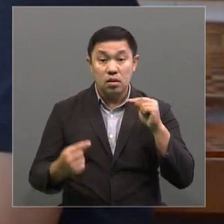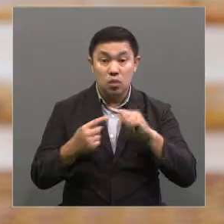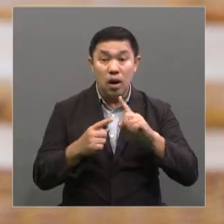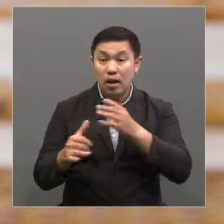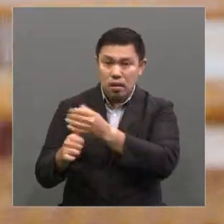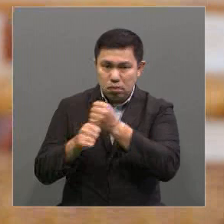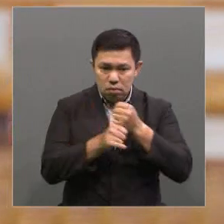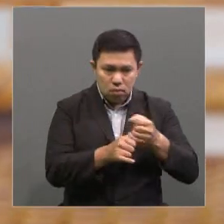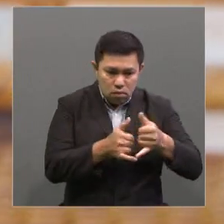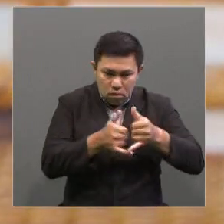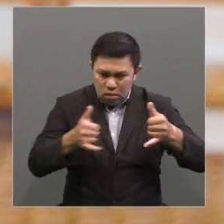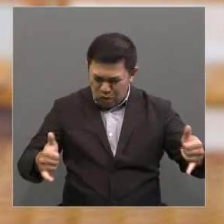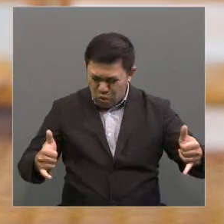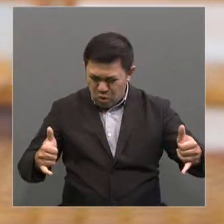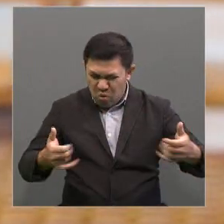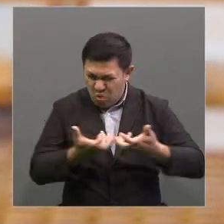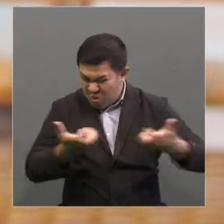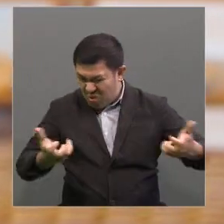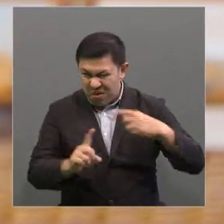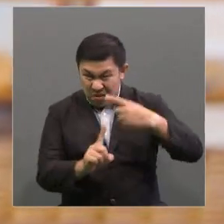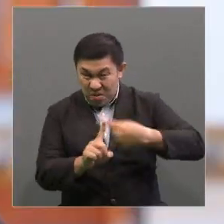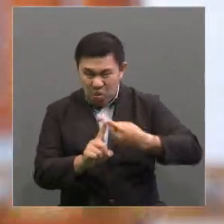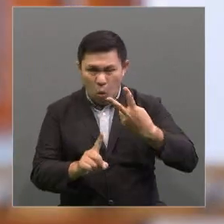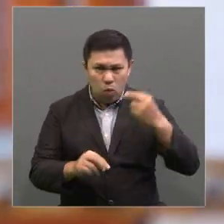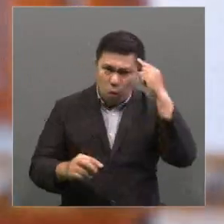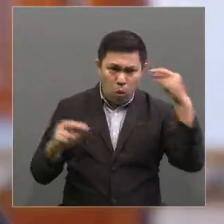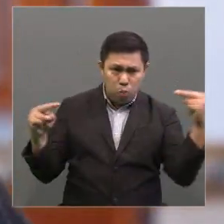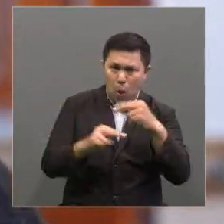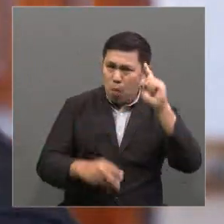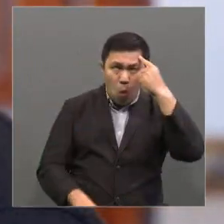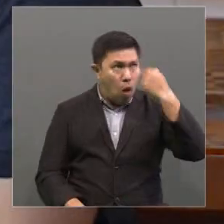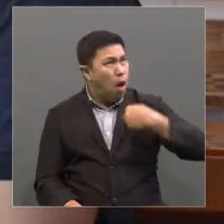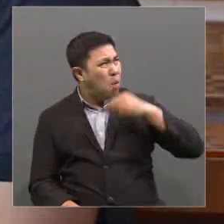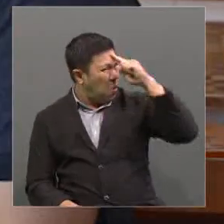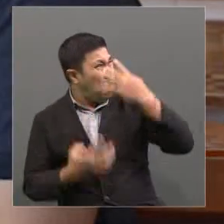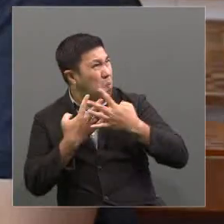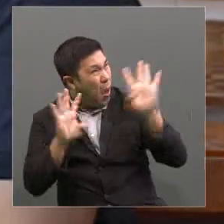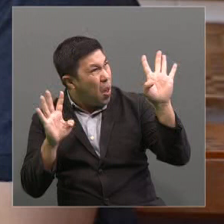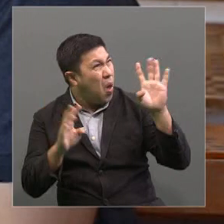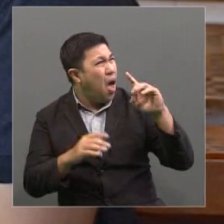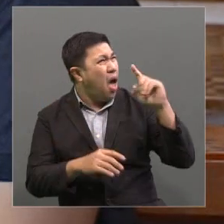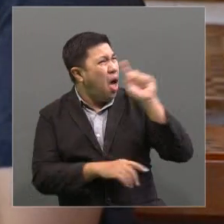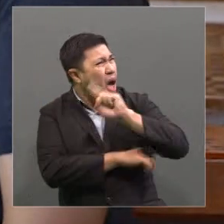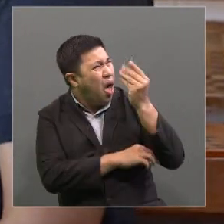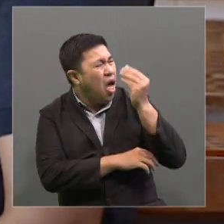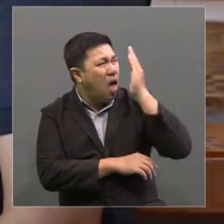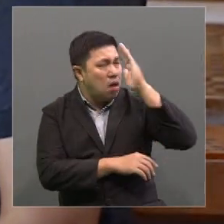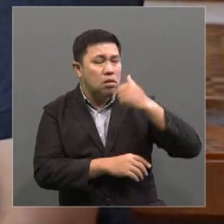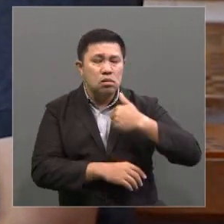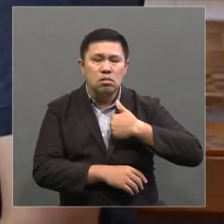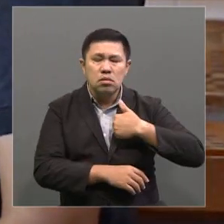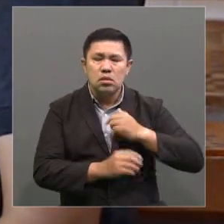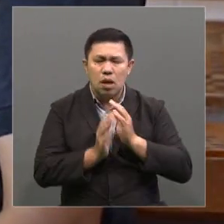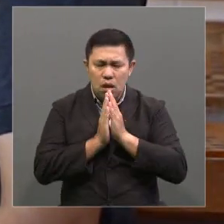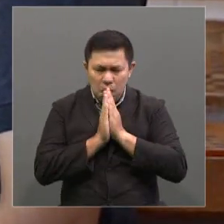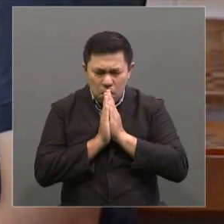ที่ถูกจับแยกออกจากกันนานเกือบ 2เดือนเนี่ยไม่มีใครรู้เลยว่าจะได้รับการปล่อยตัวหรือเปล่าจะได้รับเมื่อไหร่สิ่งเดียวที่ช่วยได้ก็คือ